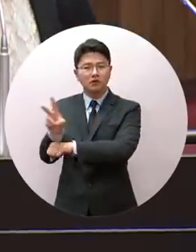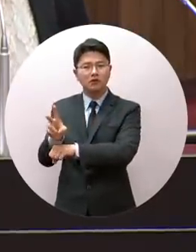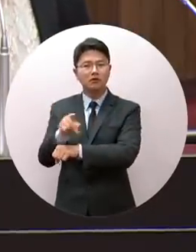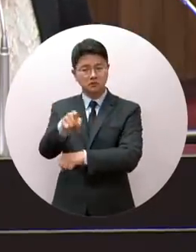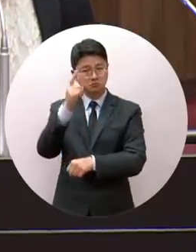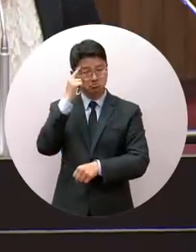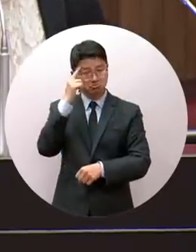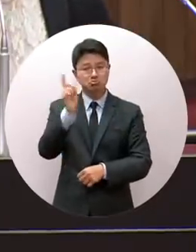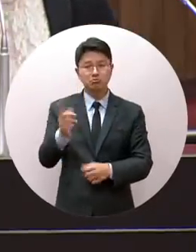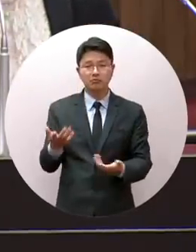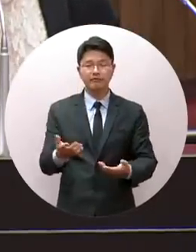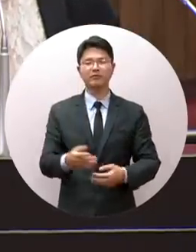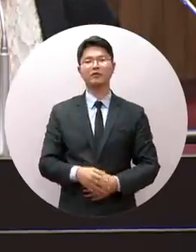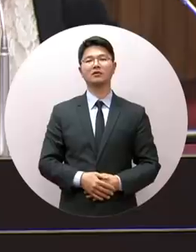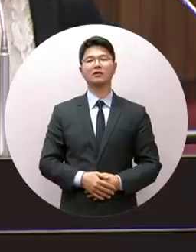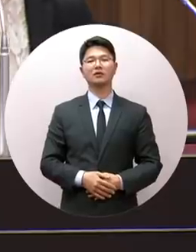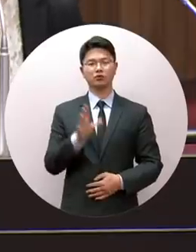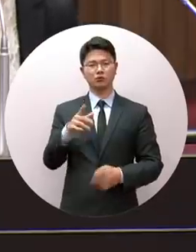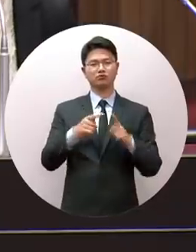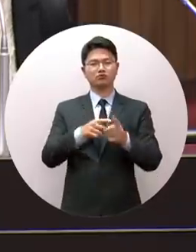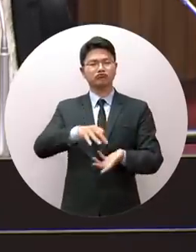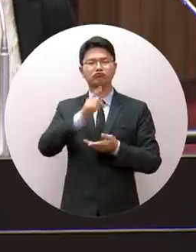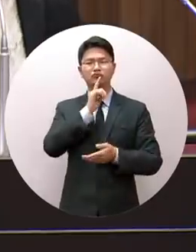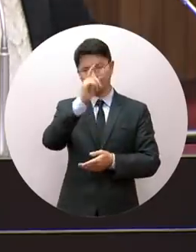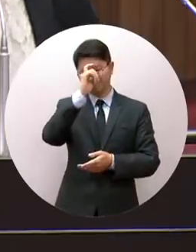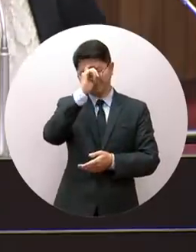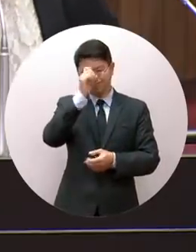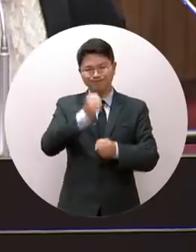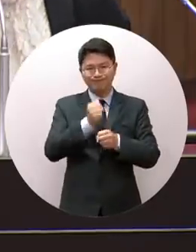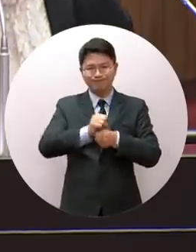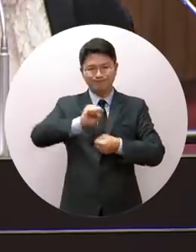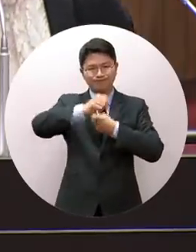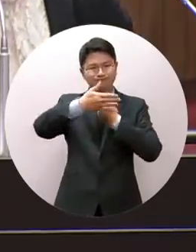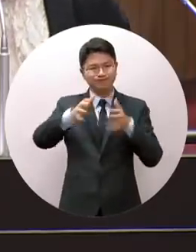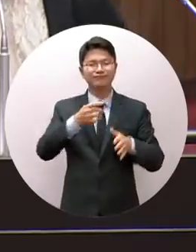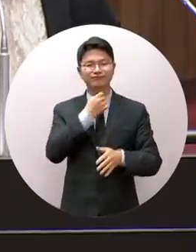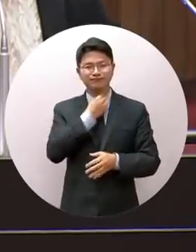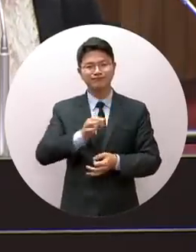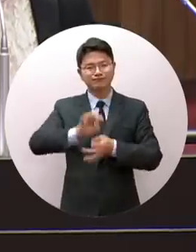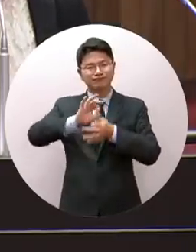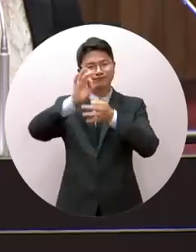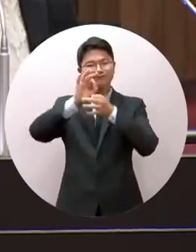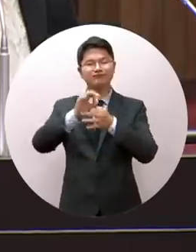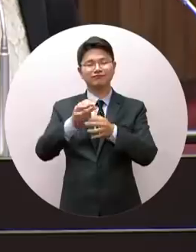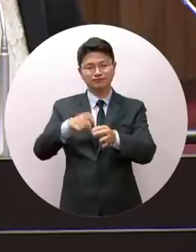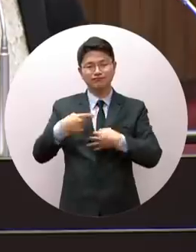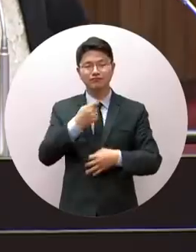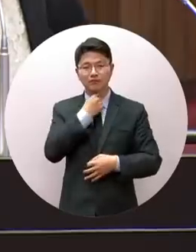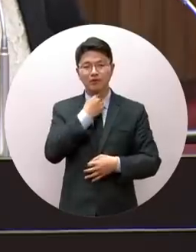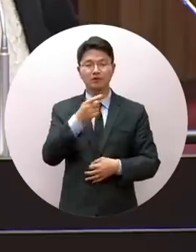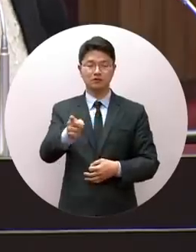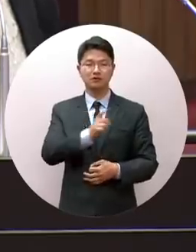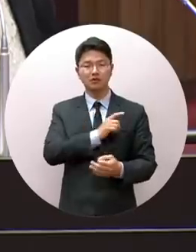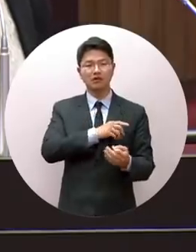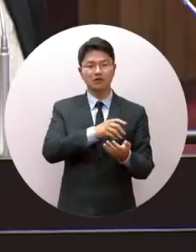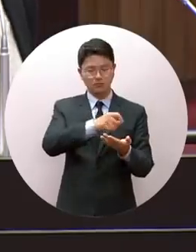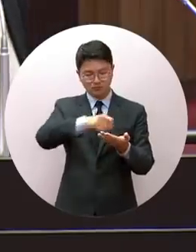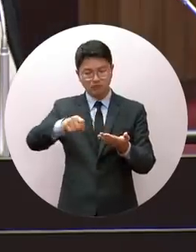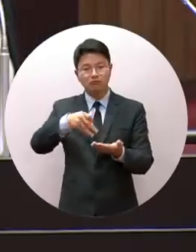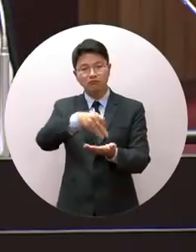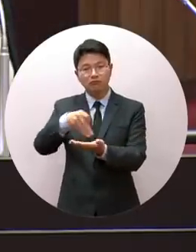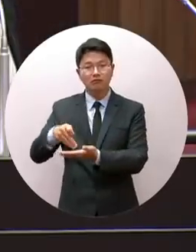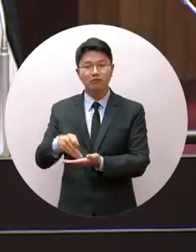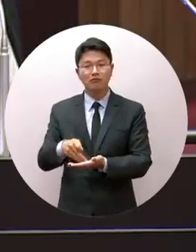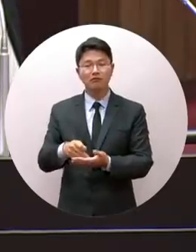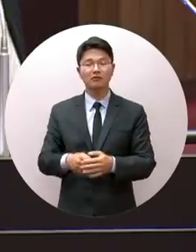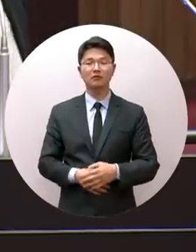是问警察说，因为有些人希望赚加班费嘛，哈，啊，所以得拎落去淡薄啊空间去填。但是什